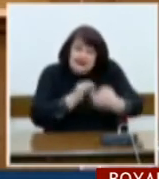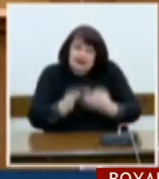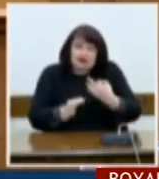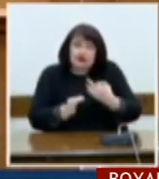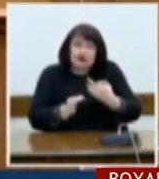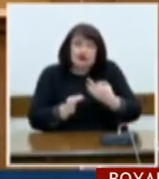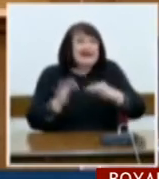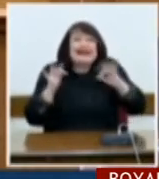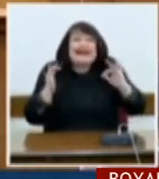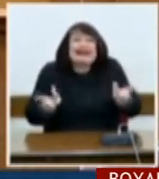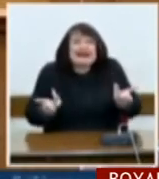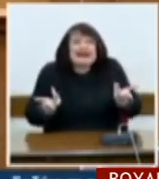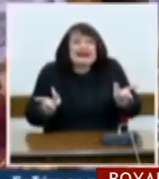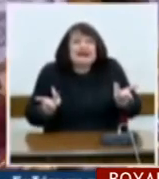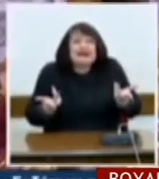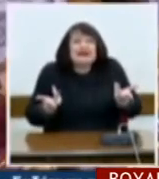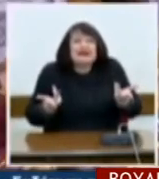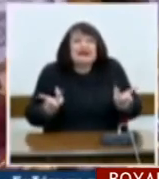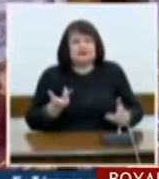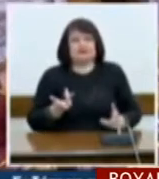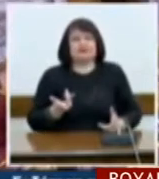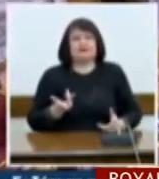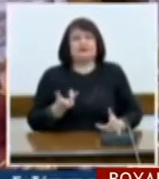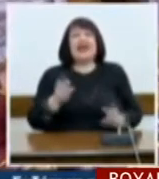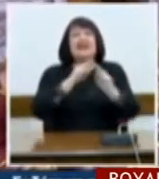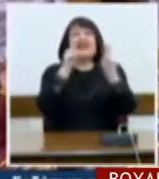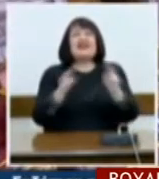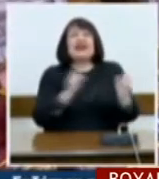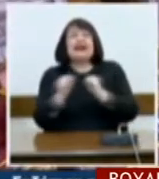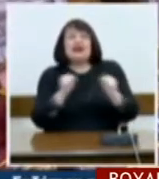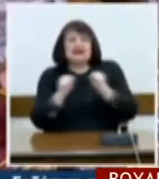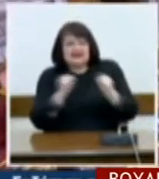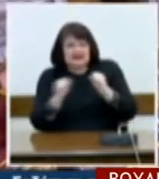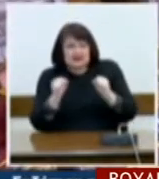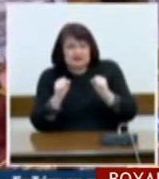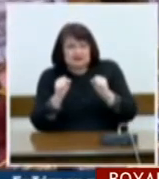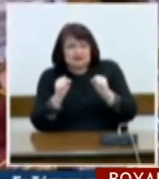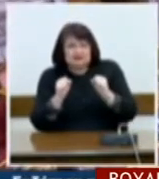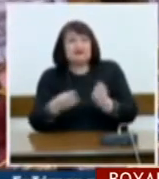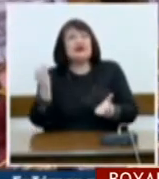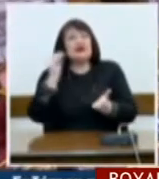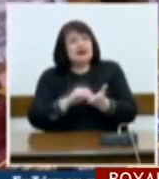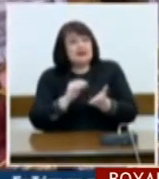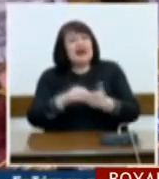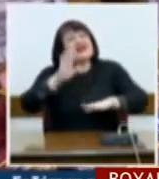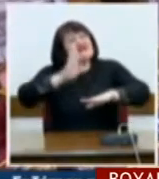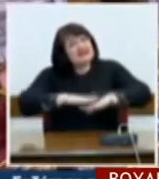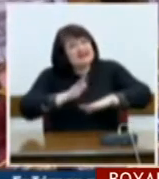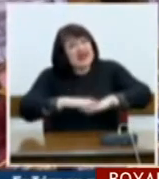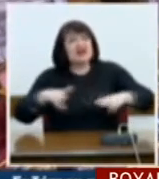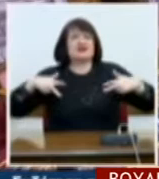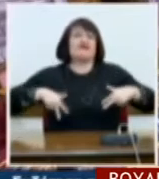στα πλαίσια αυτής της μεγάλης διεθνής εικόνας, της διεθνούς κρίσης, έχει αμέριστες, ακέραιες ευθύνες η κυβέρνηση